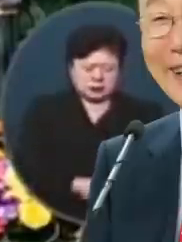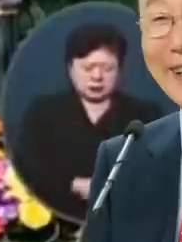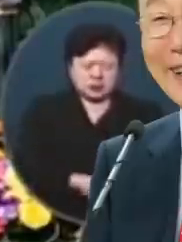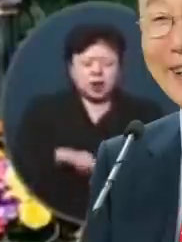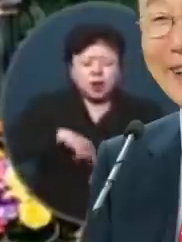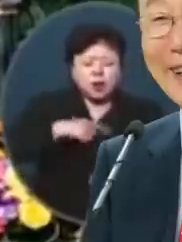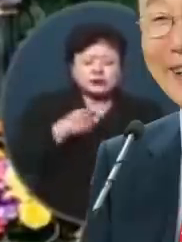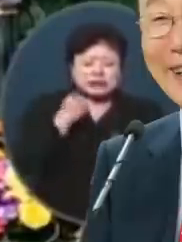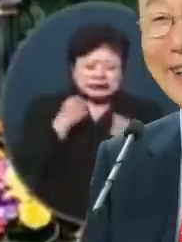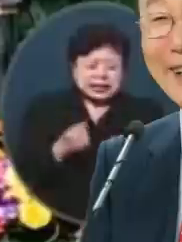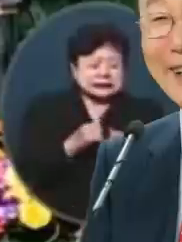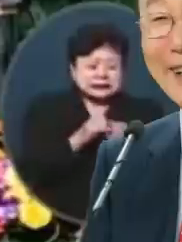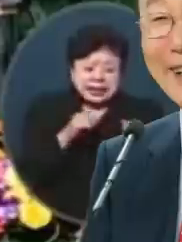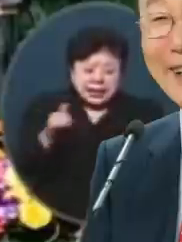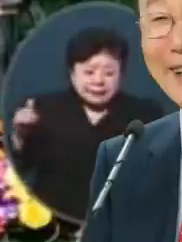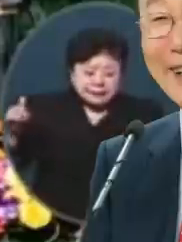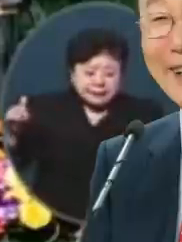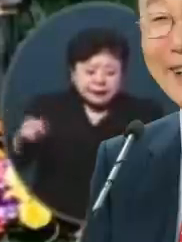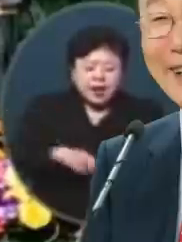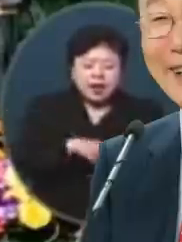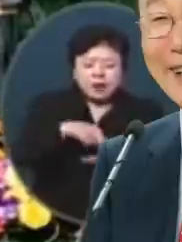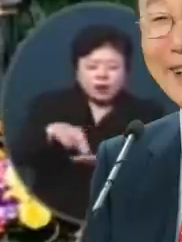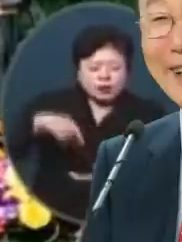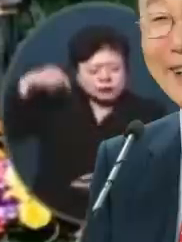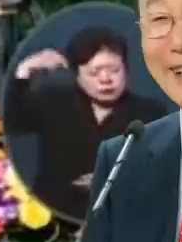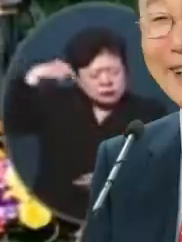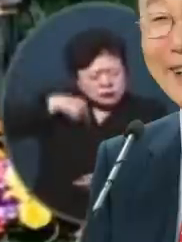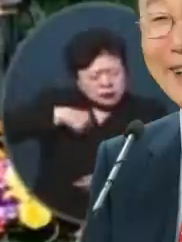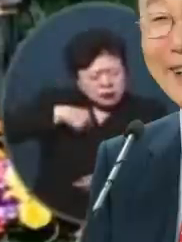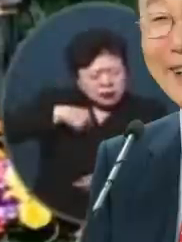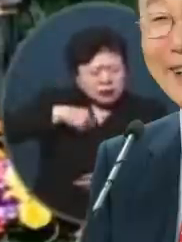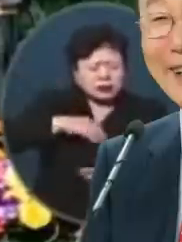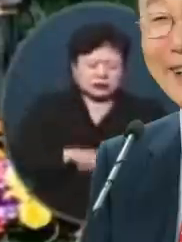혼자 사는 사람 외로움을 느끼는 것이